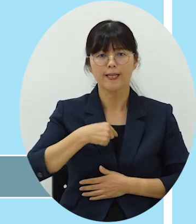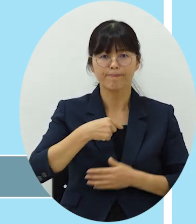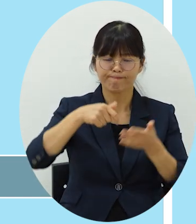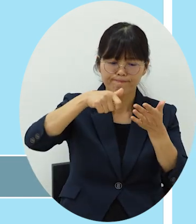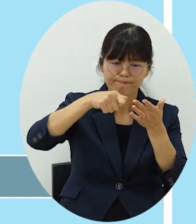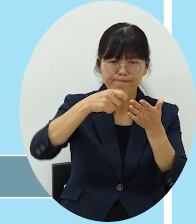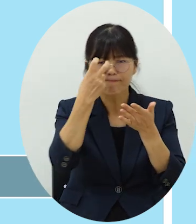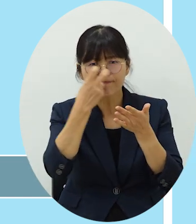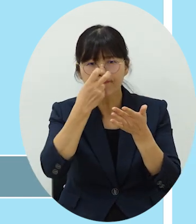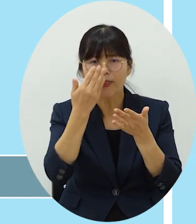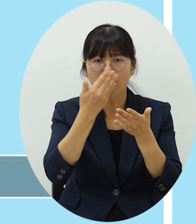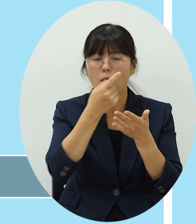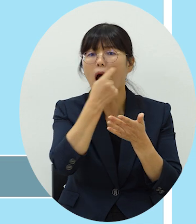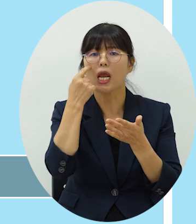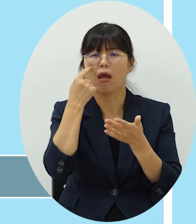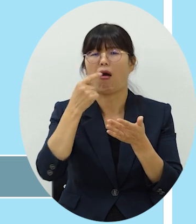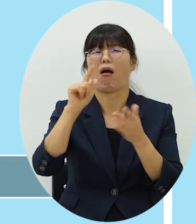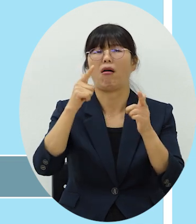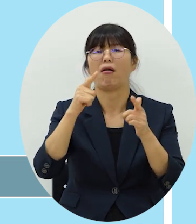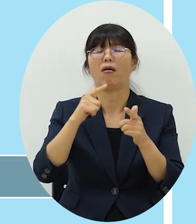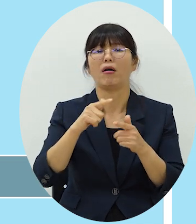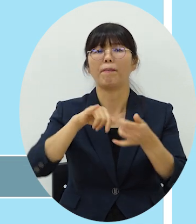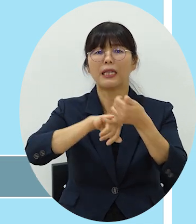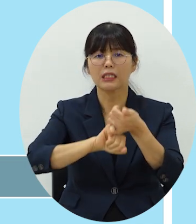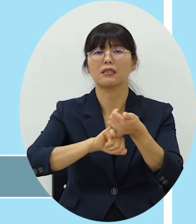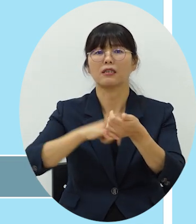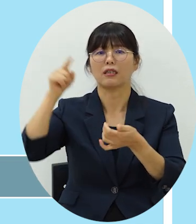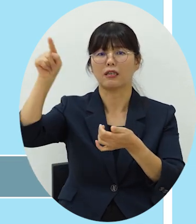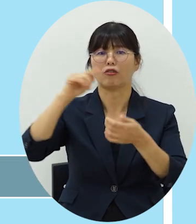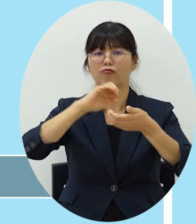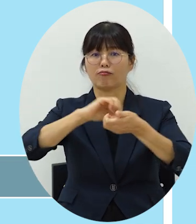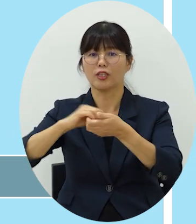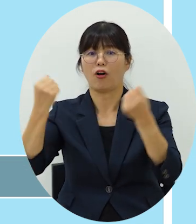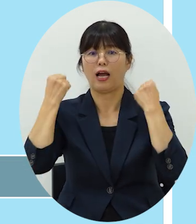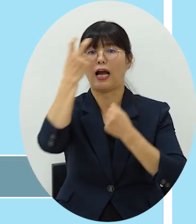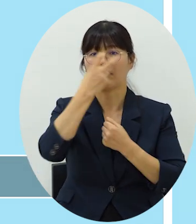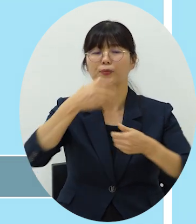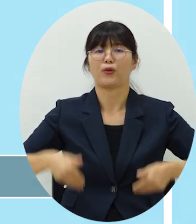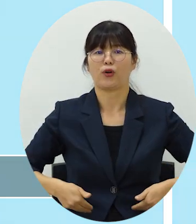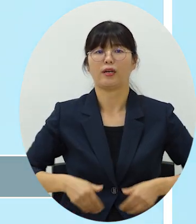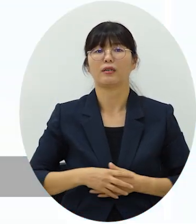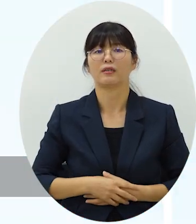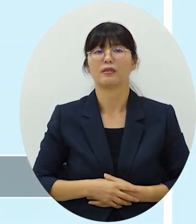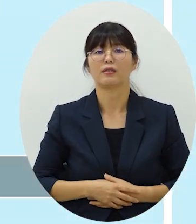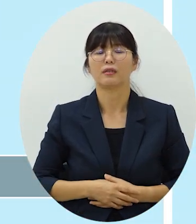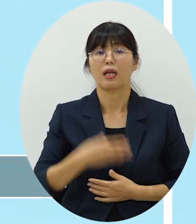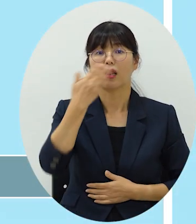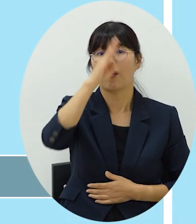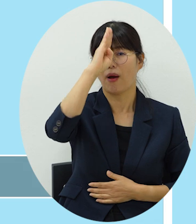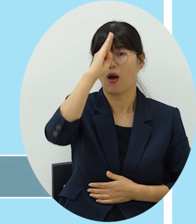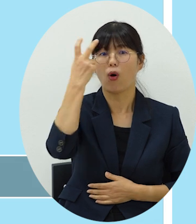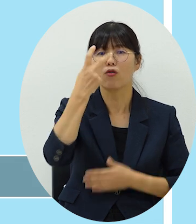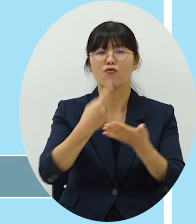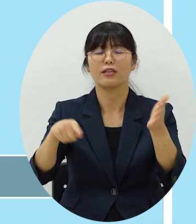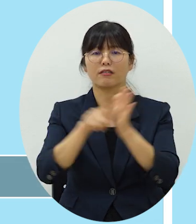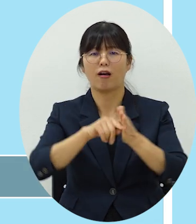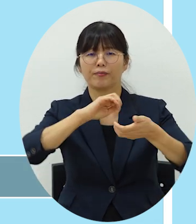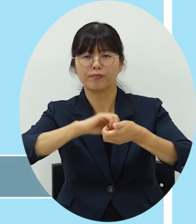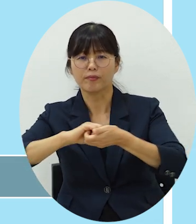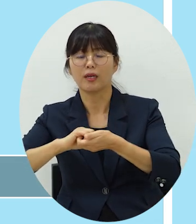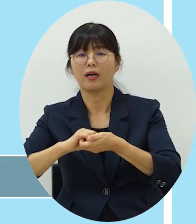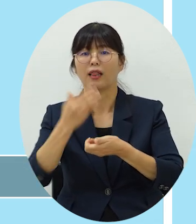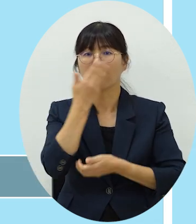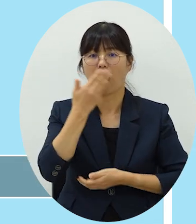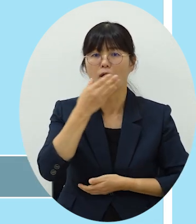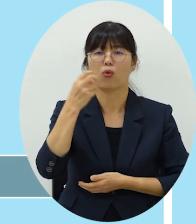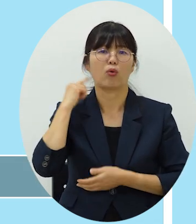혈당 수치 확인은 쉽지 않으므로 반드시 주기적인 건강검진이 필요합니다. 당뇨병 관리를 위해서는